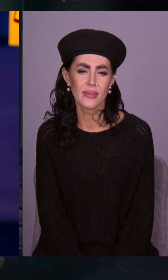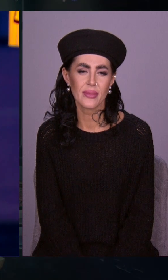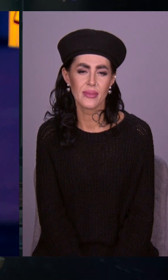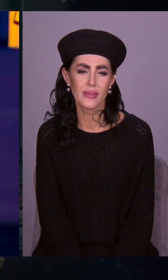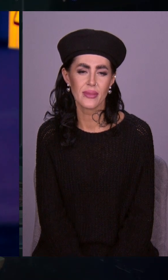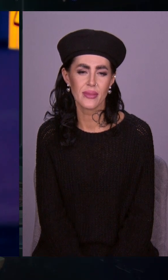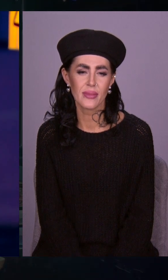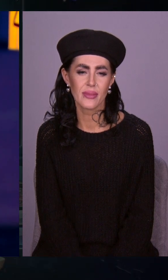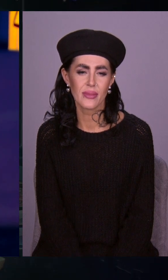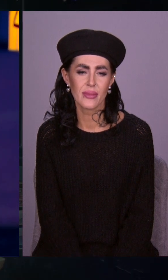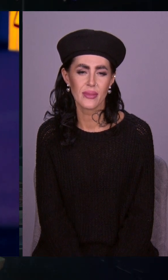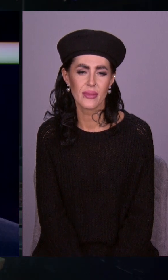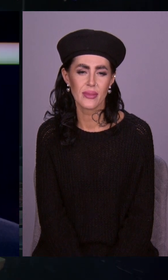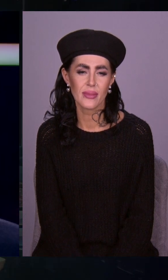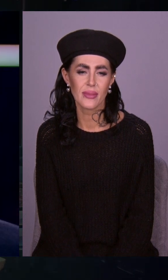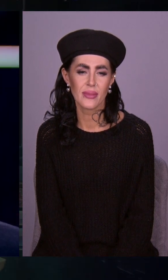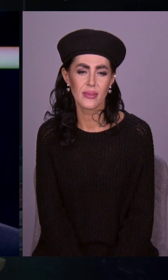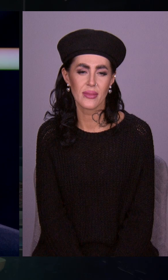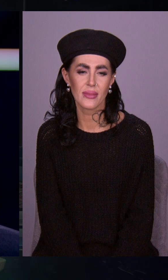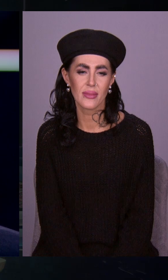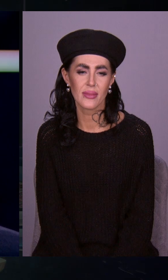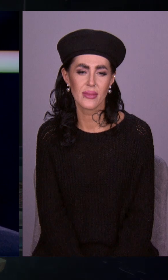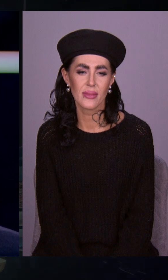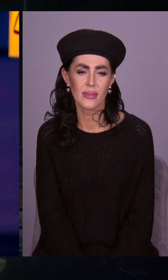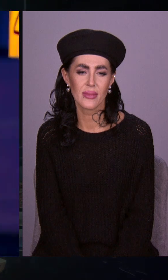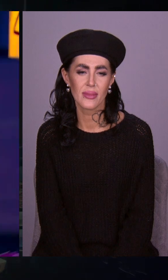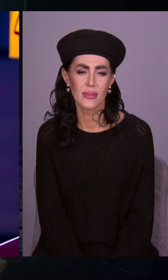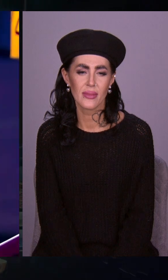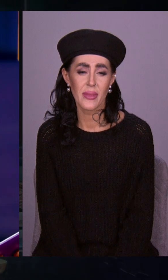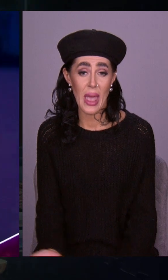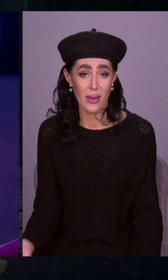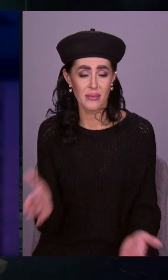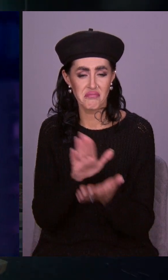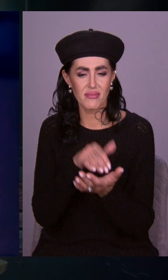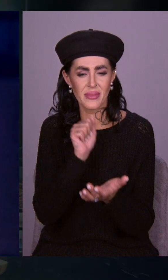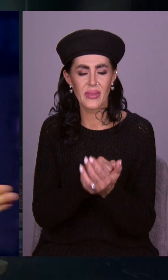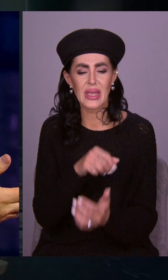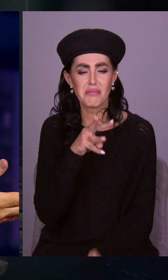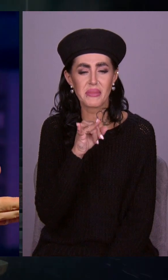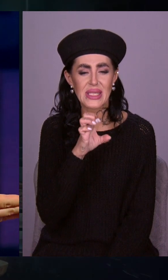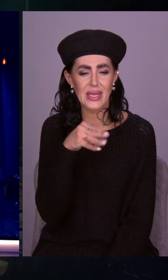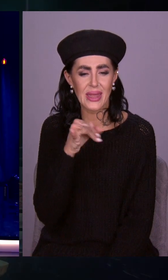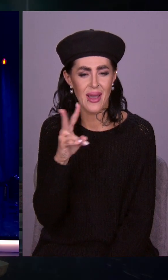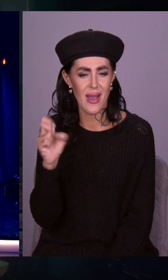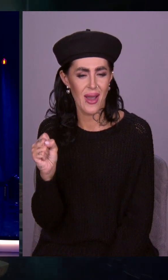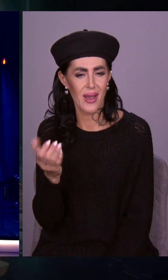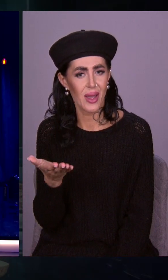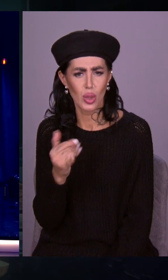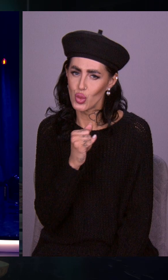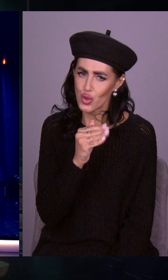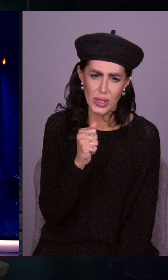Хорор може бути таким теж. Це містика. Супер, це містика, давайте поплескаємо, але це супер.